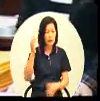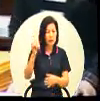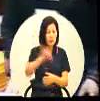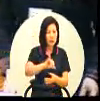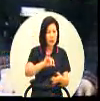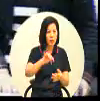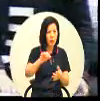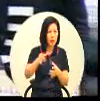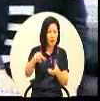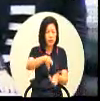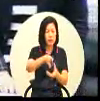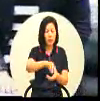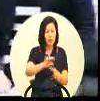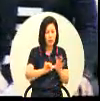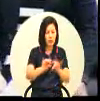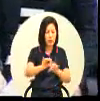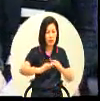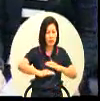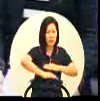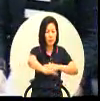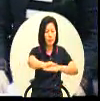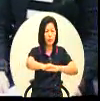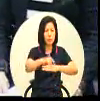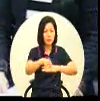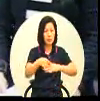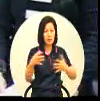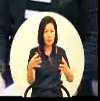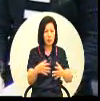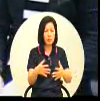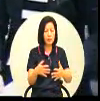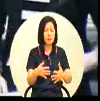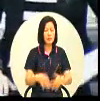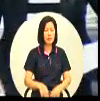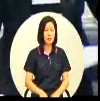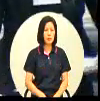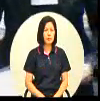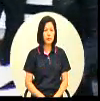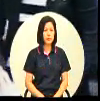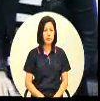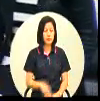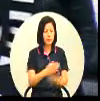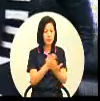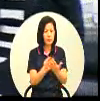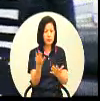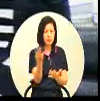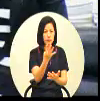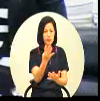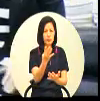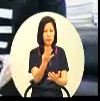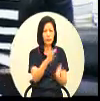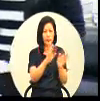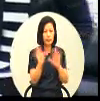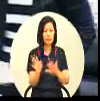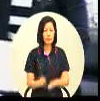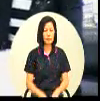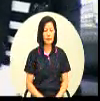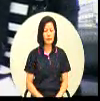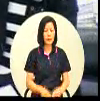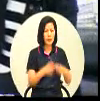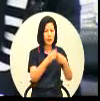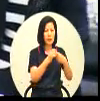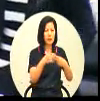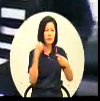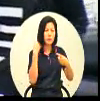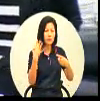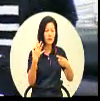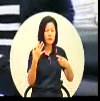料的组成的回应这个问题啦哈。其实咱大马街有4种形式啦。一个你也知影是一个新绿